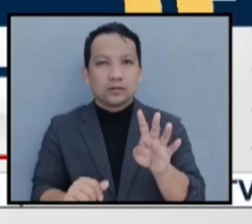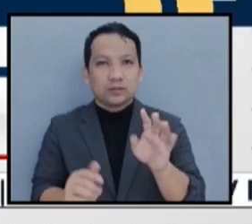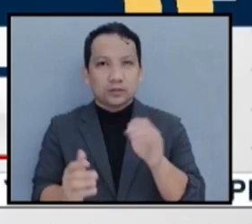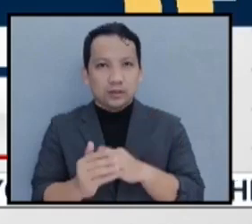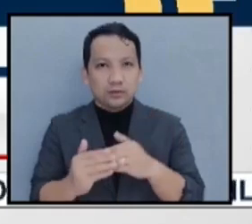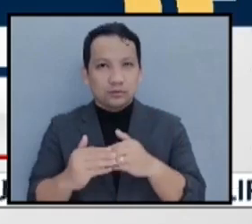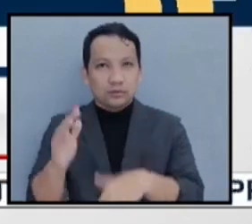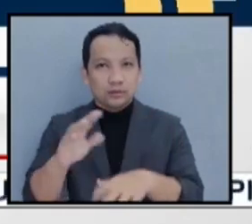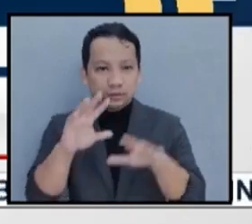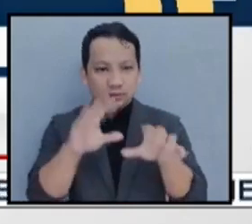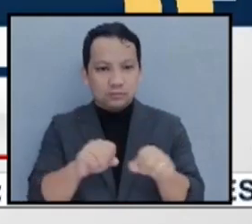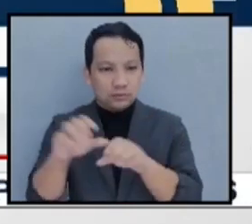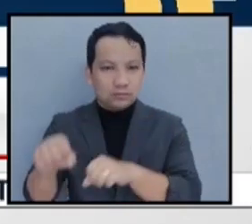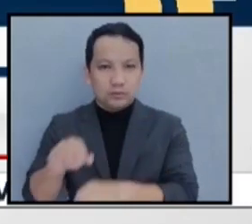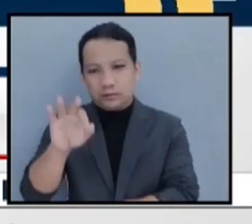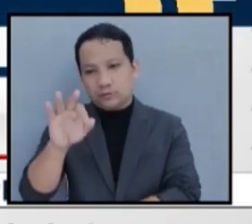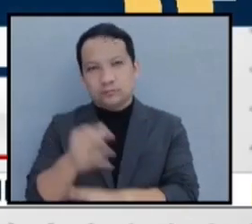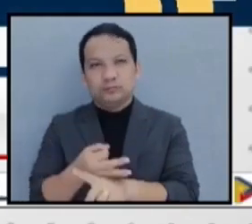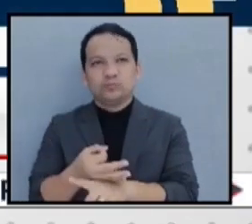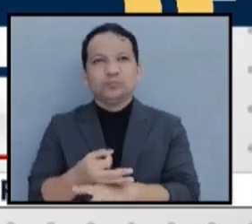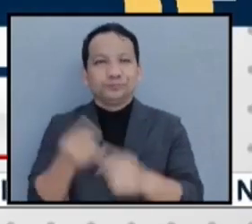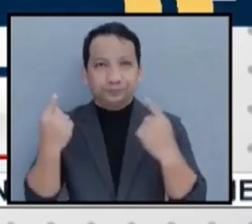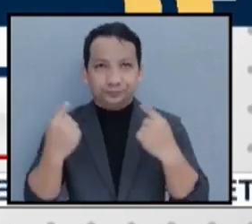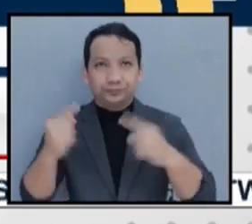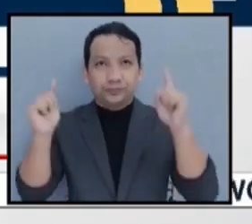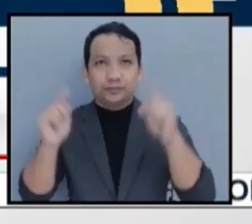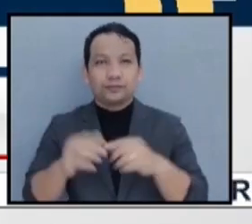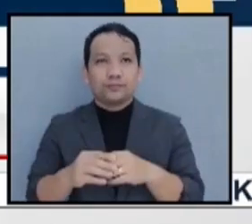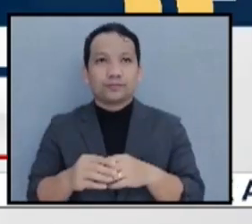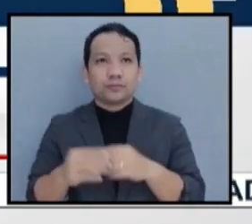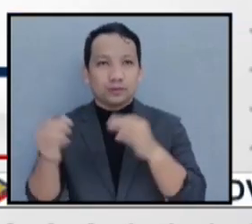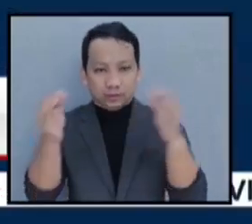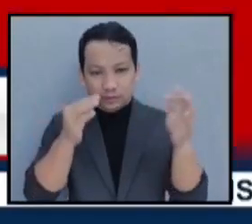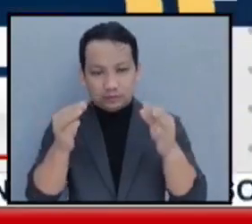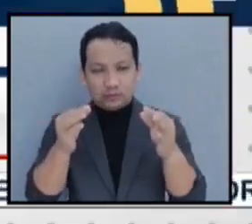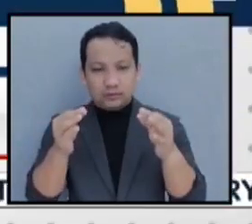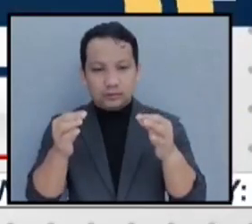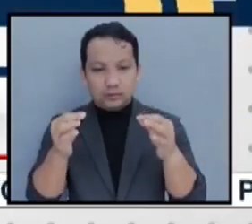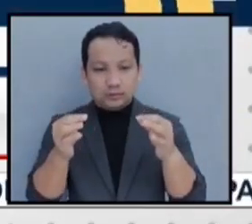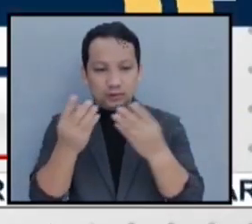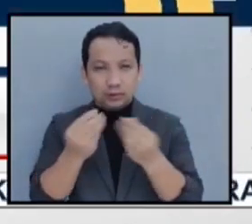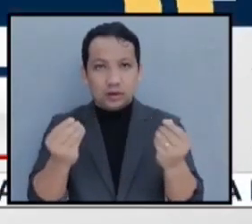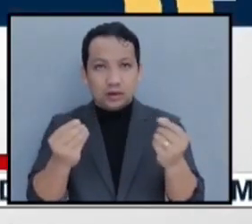Bukod dito ay naging matagumpay rin ang kanilang kampanya laban sa loose firearms.